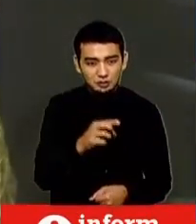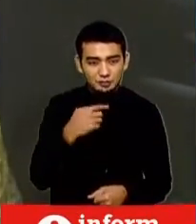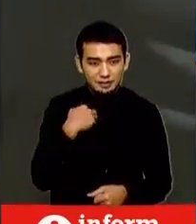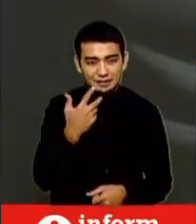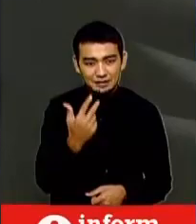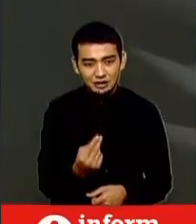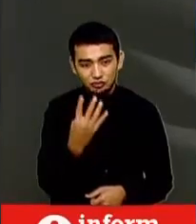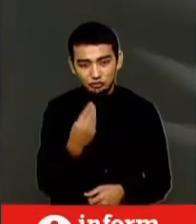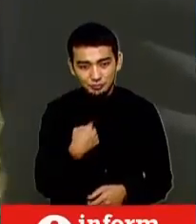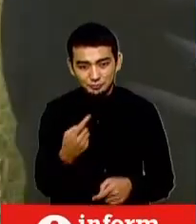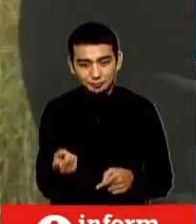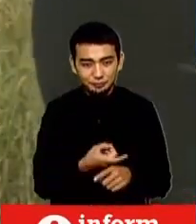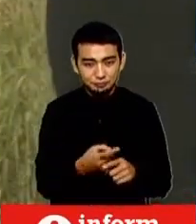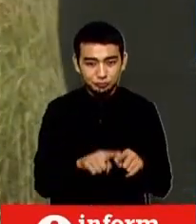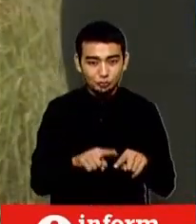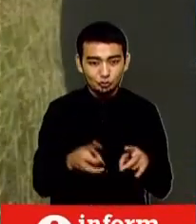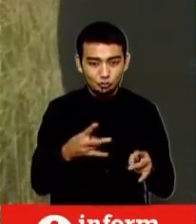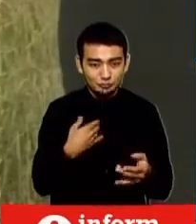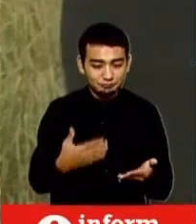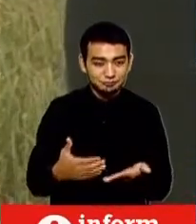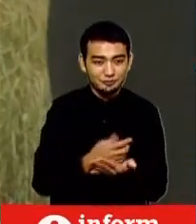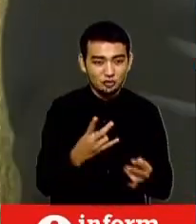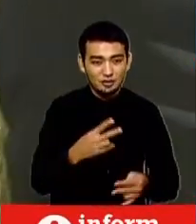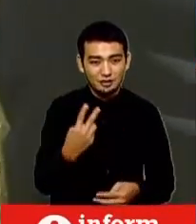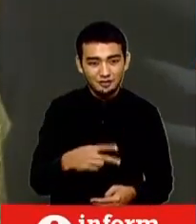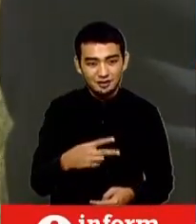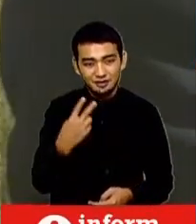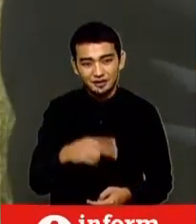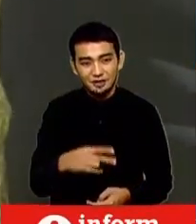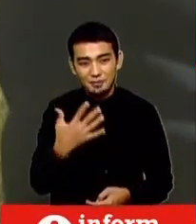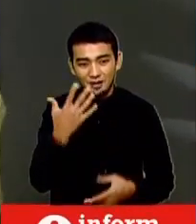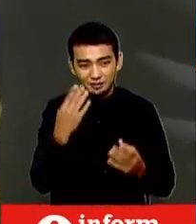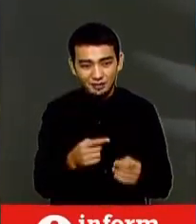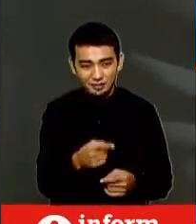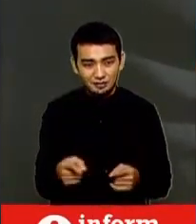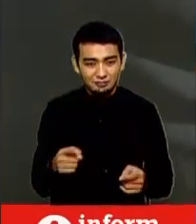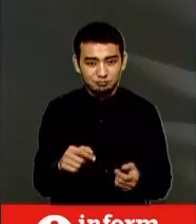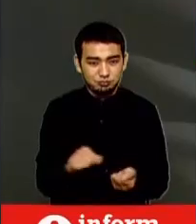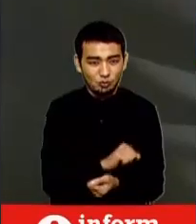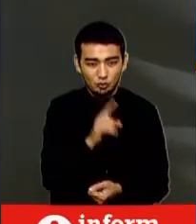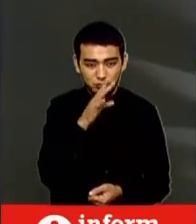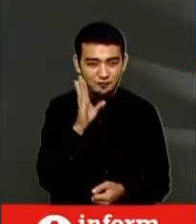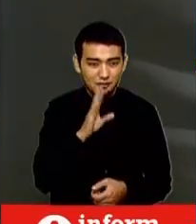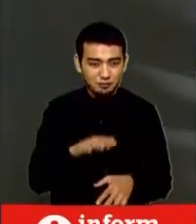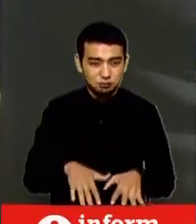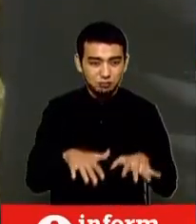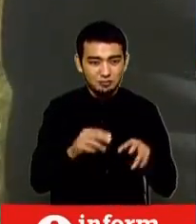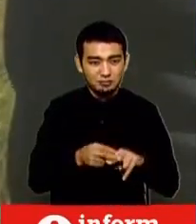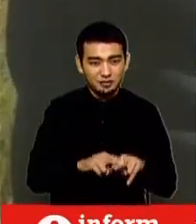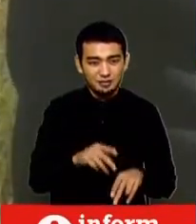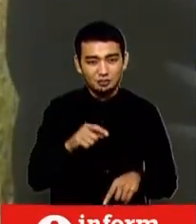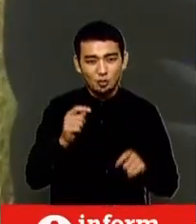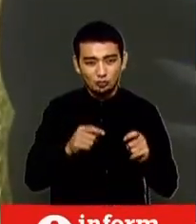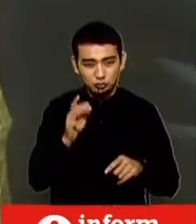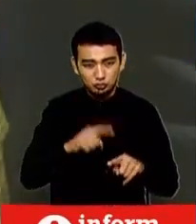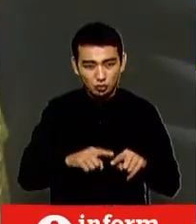күнде орақ түсетін жер, енді бұл 20 күн, 25 күн орақ түспейді. Сонда бұл биыл өзі сентябрь айы жаңбырлы болады деп